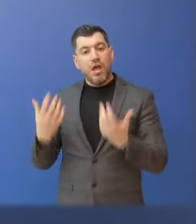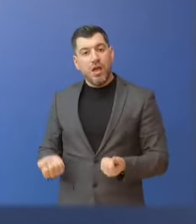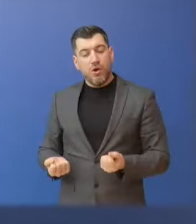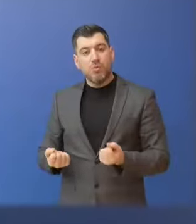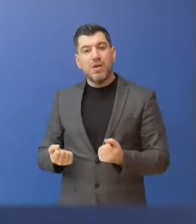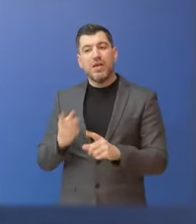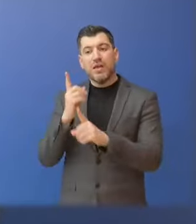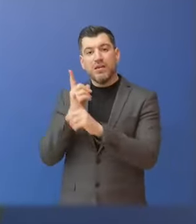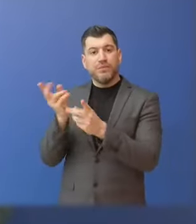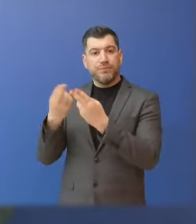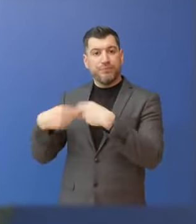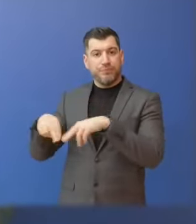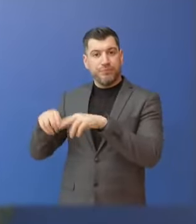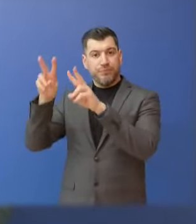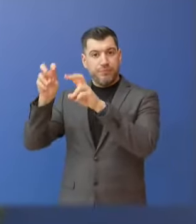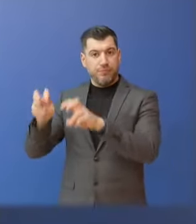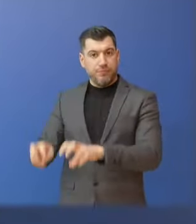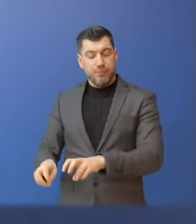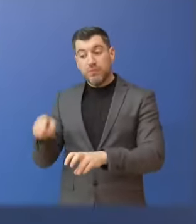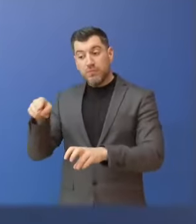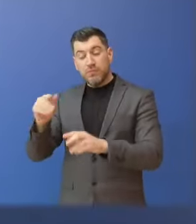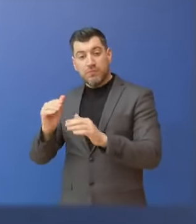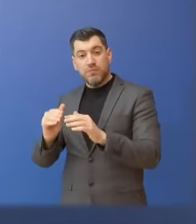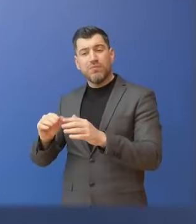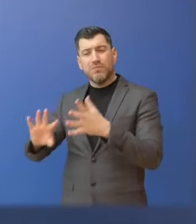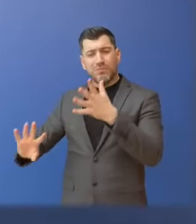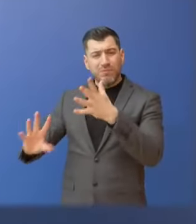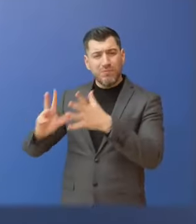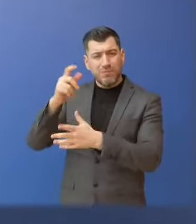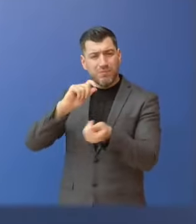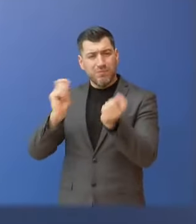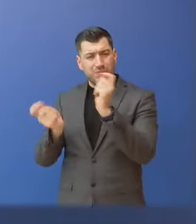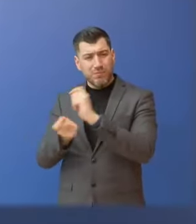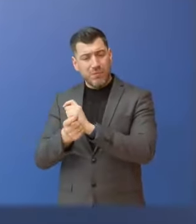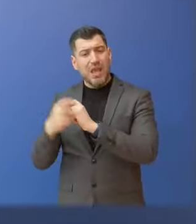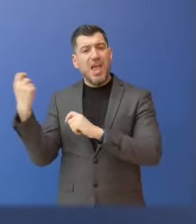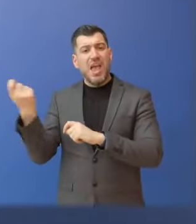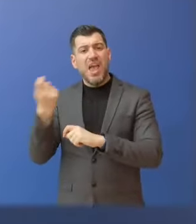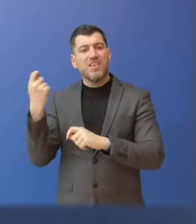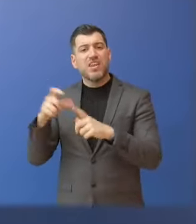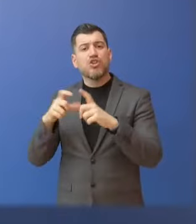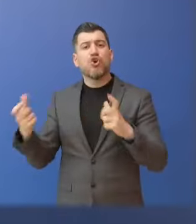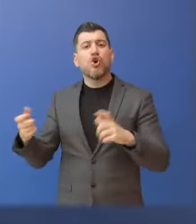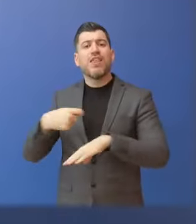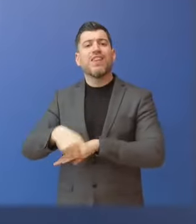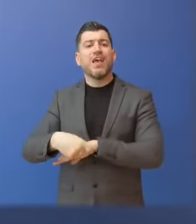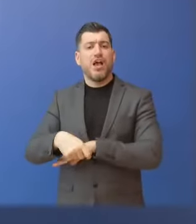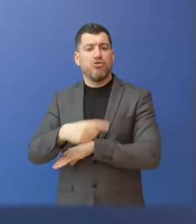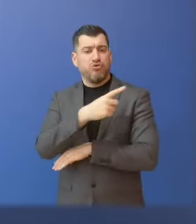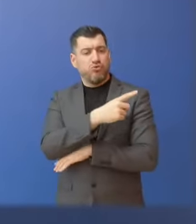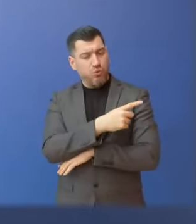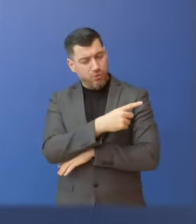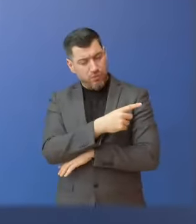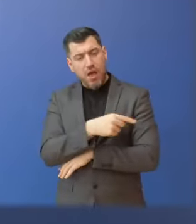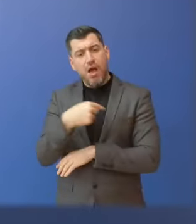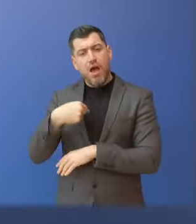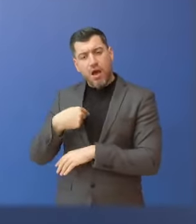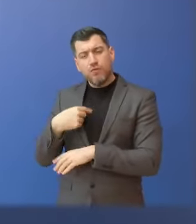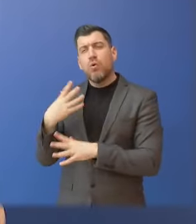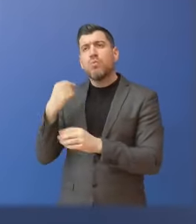παρέμβαση εκσυγχρονίστηκε και αναβαθμίστηκε η εθνική σχολή δικαστών ένα πάγιο αίτημα με εξασφάλιση